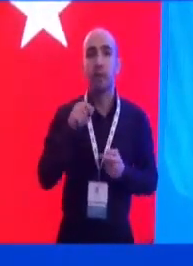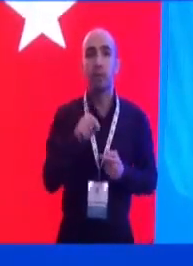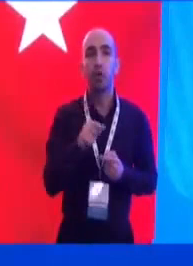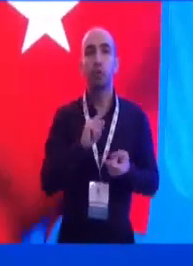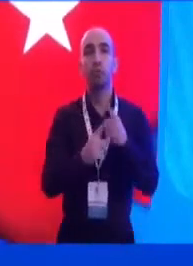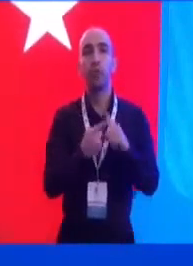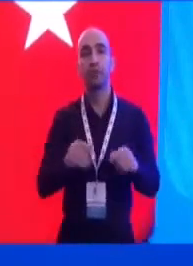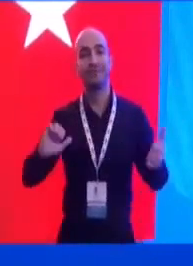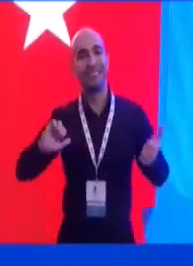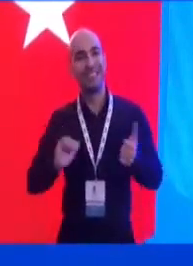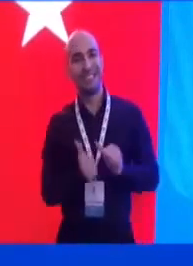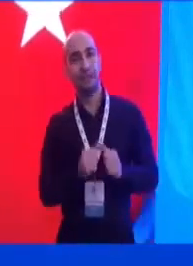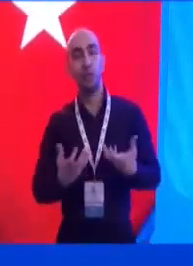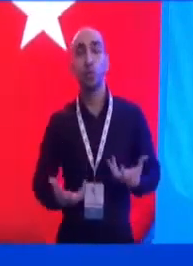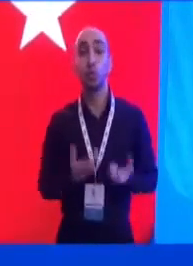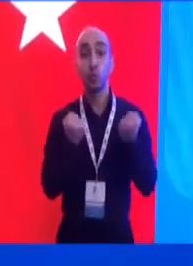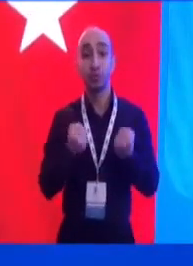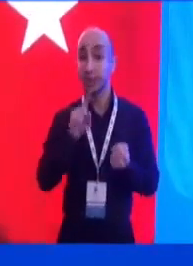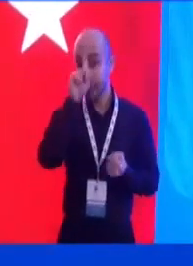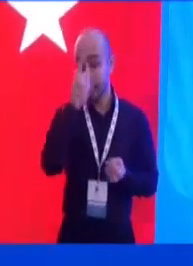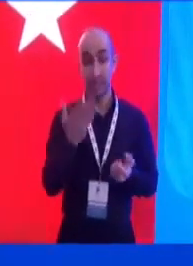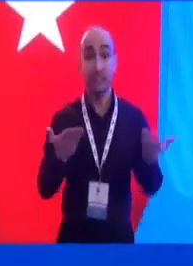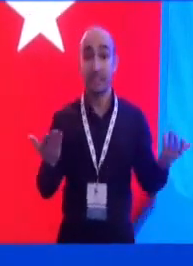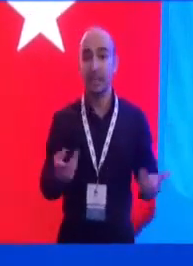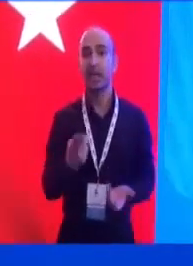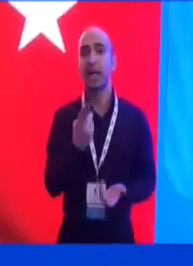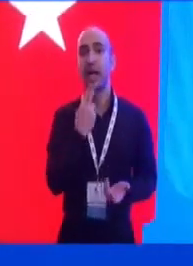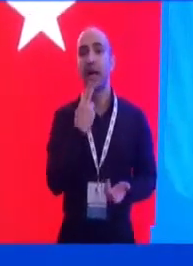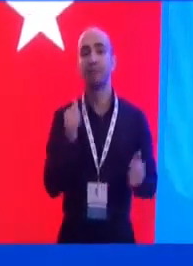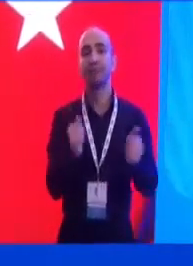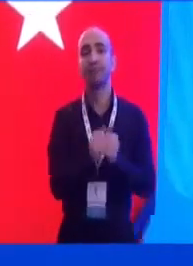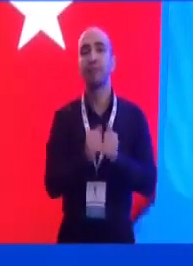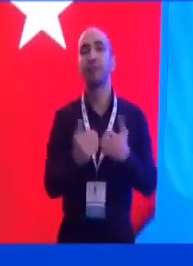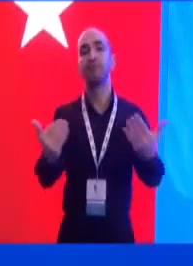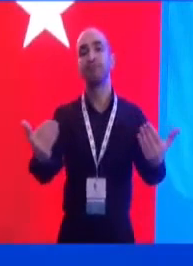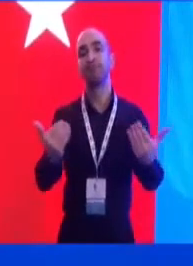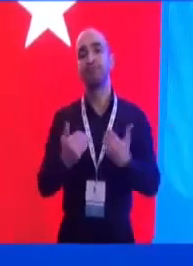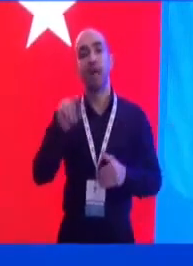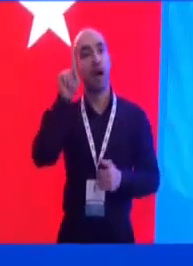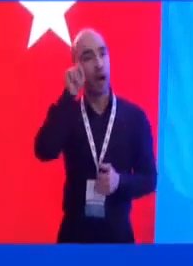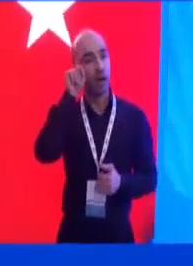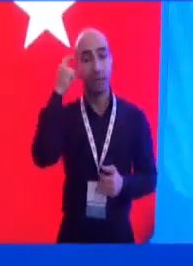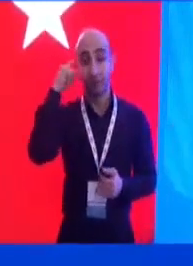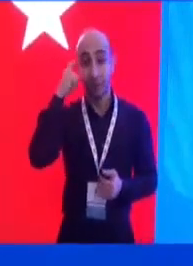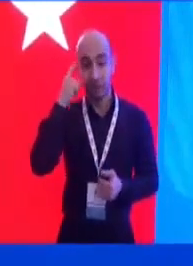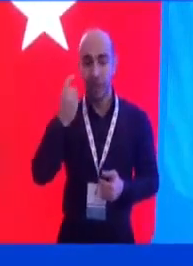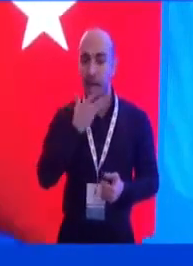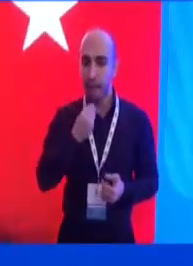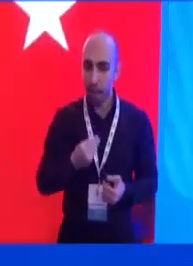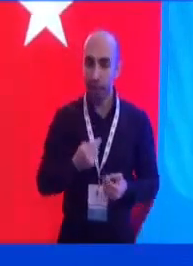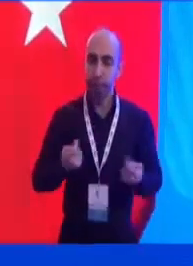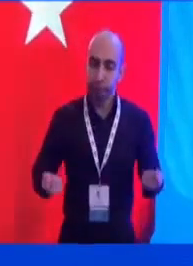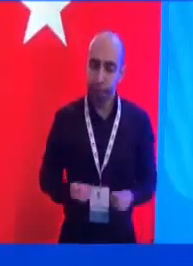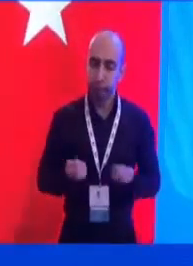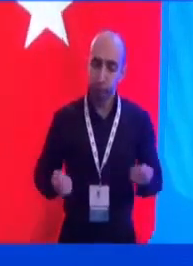sıkışmışlıktan kurtulmanın ancak ve ancak kadınların aklı, fikri ve emeğiyle